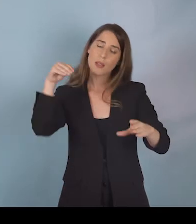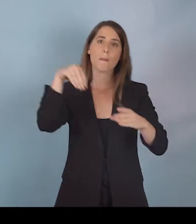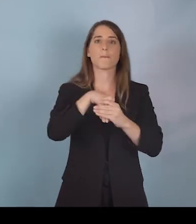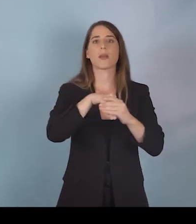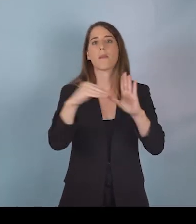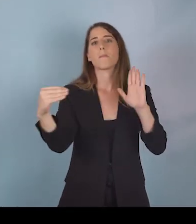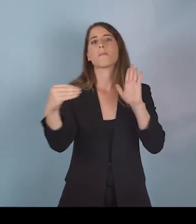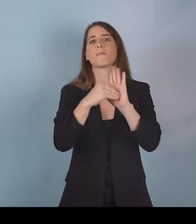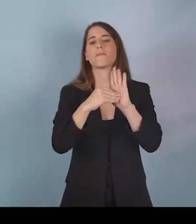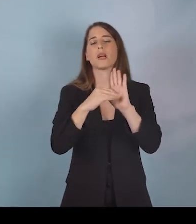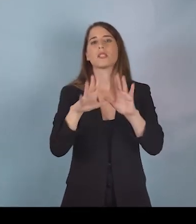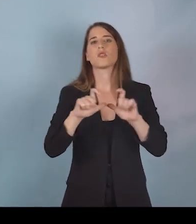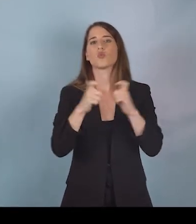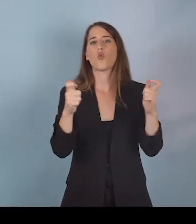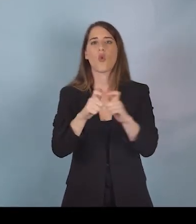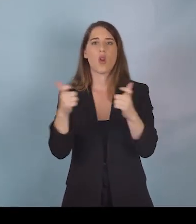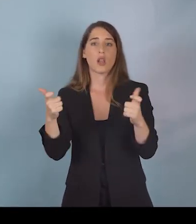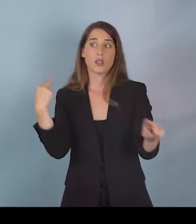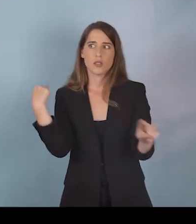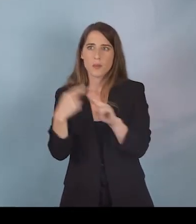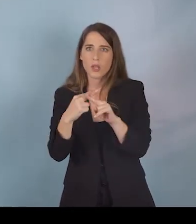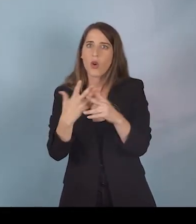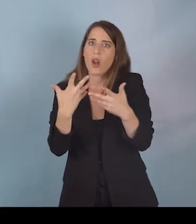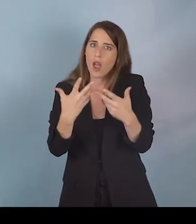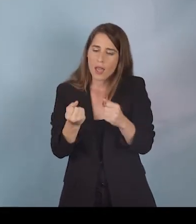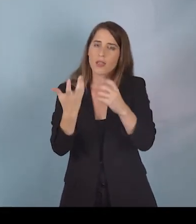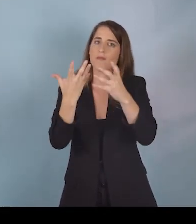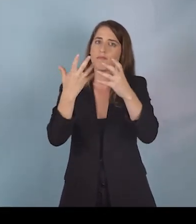και μια συμπεριληπτική διαπαιδαγώγηση στα ΛΟΑΤΚΙ θέματα,